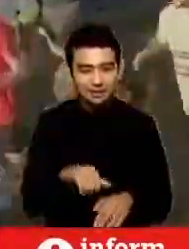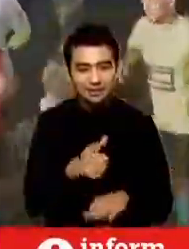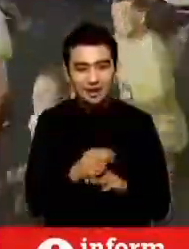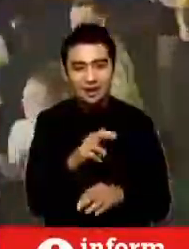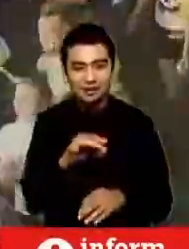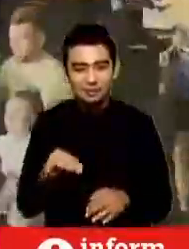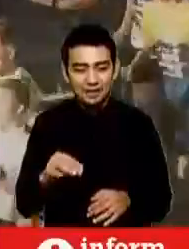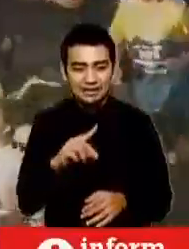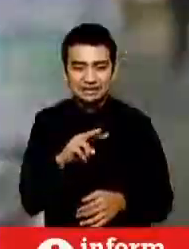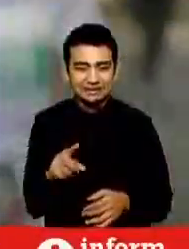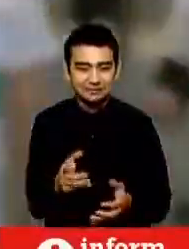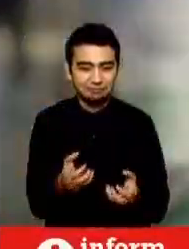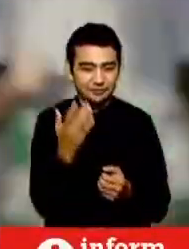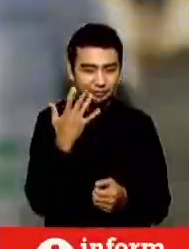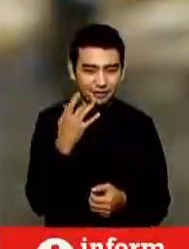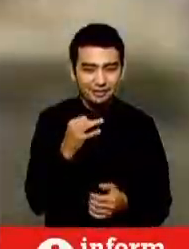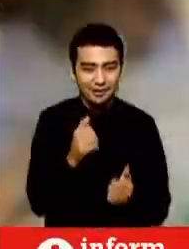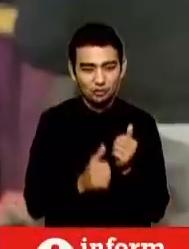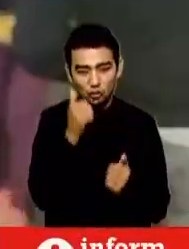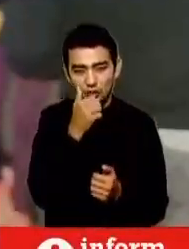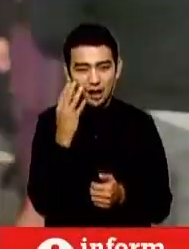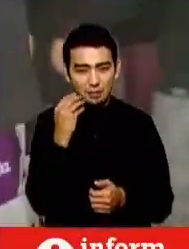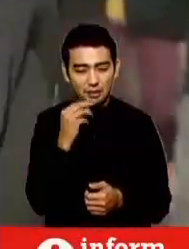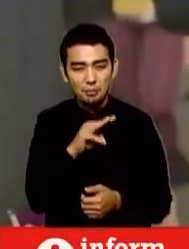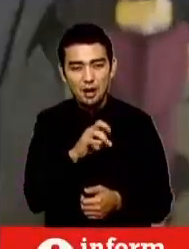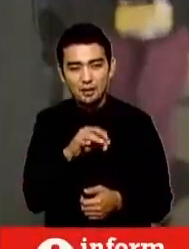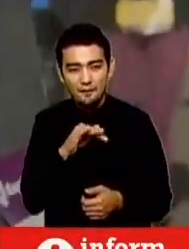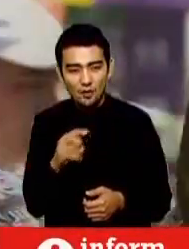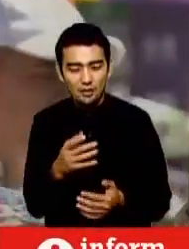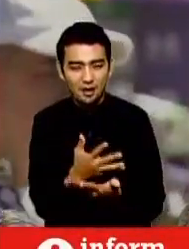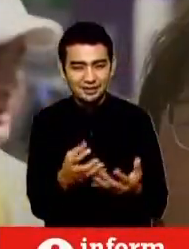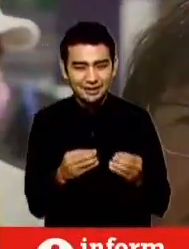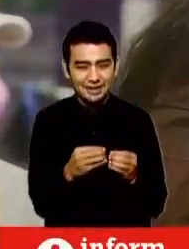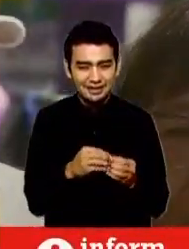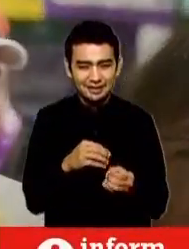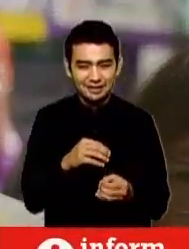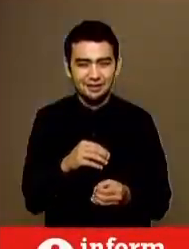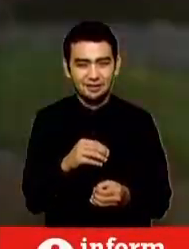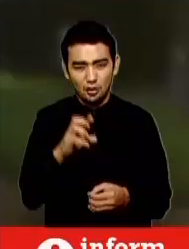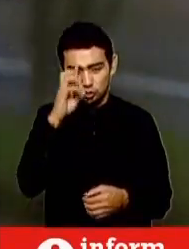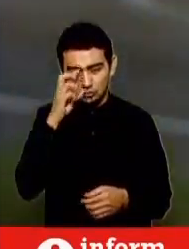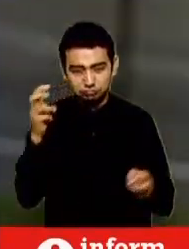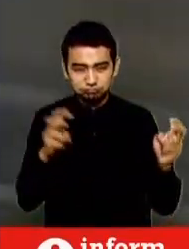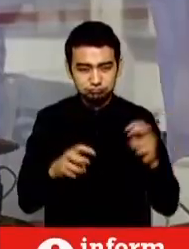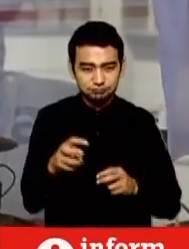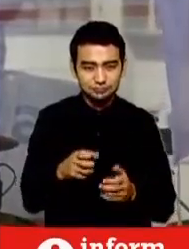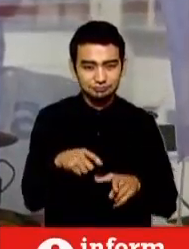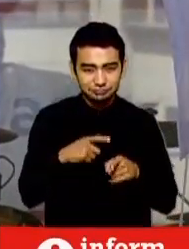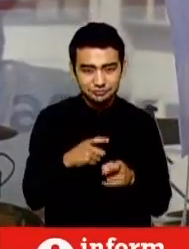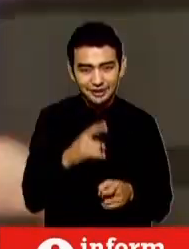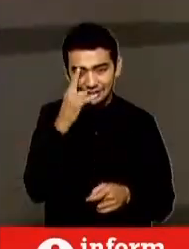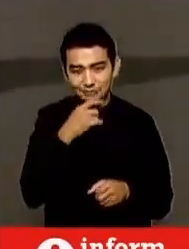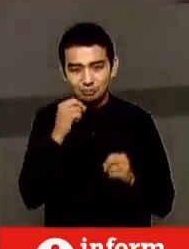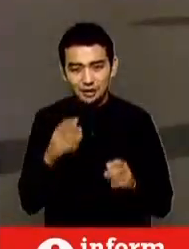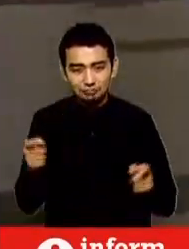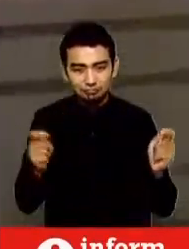Каспий Кизеттің қолдауымен өтеді. Жыл сайын Алматы марафонға 10-нан астам елдің желаяқтары қатысады. Көпшілігі тіпті Қазақстанға осы үшін арнайы